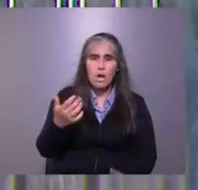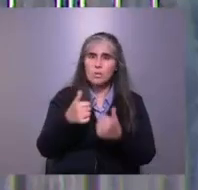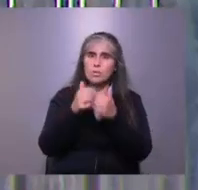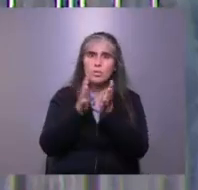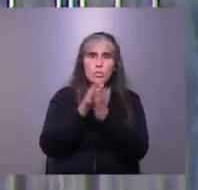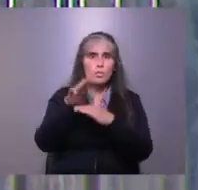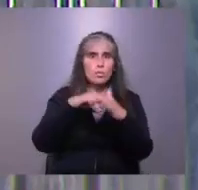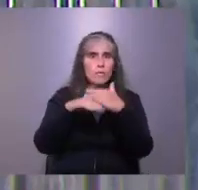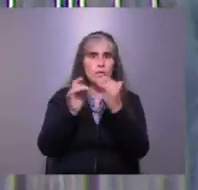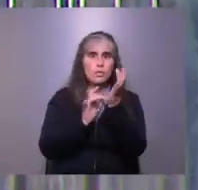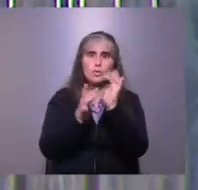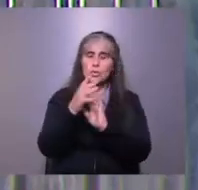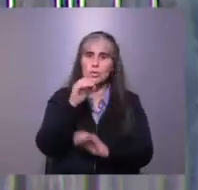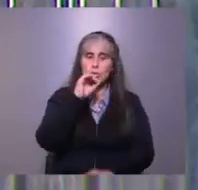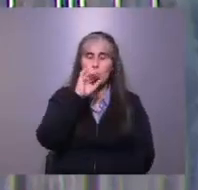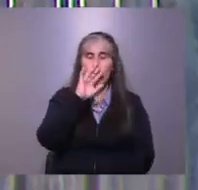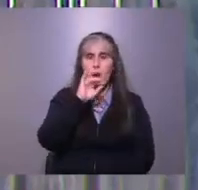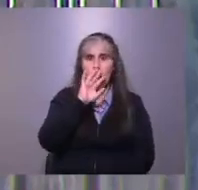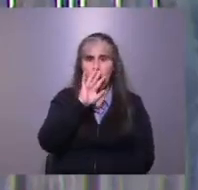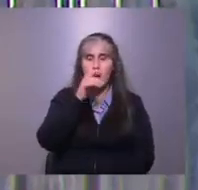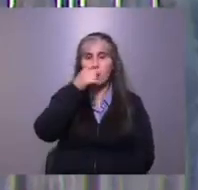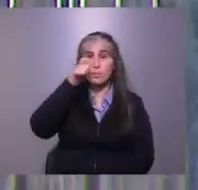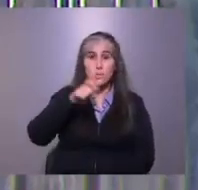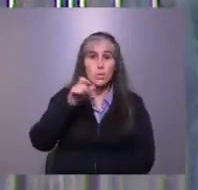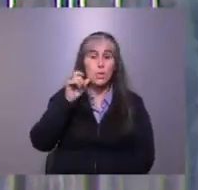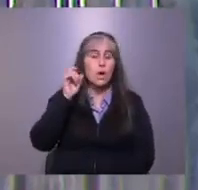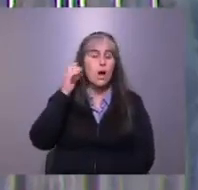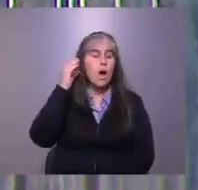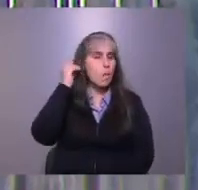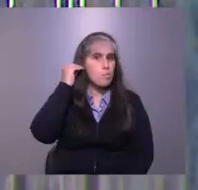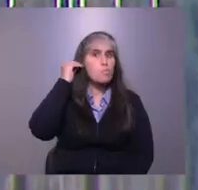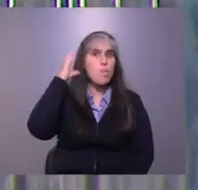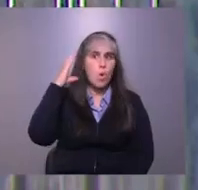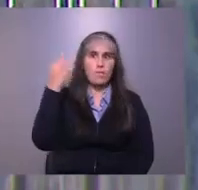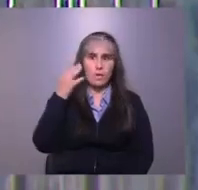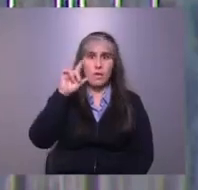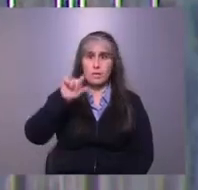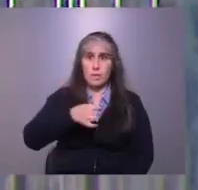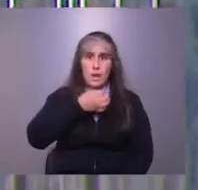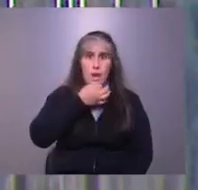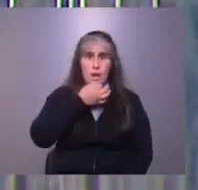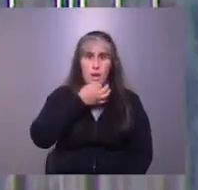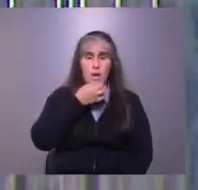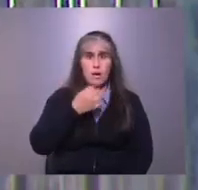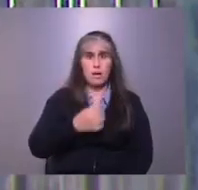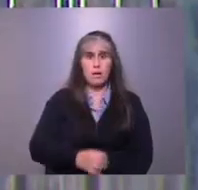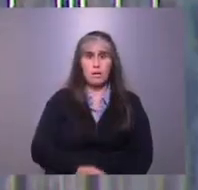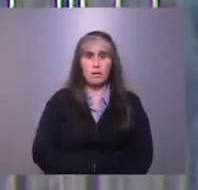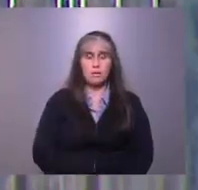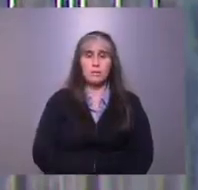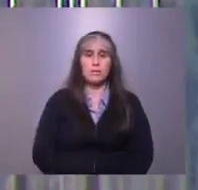mówili: dobrze uczynił wszystko, nawet głuchym słuch przywraca i